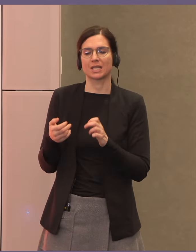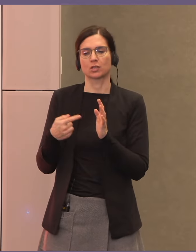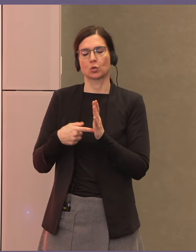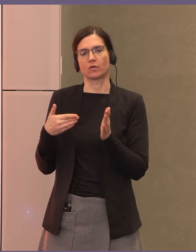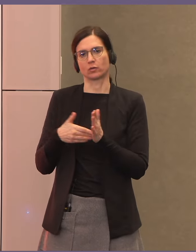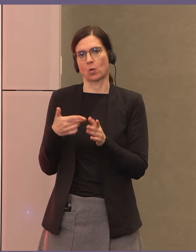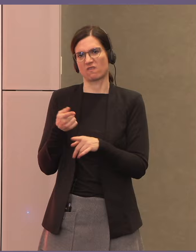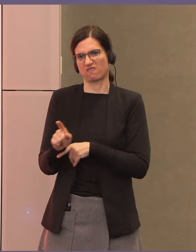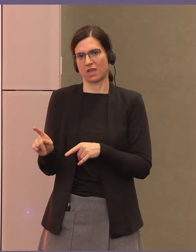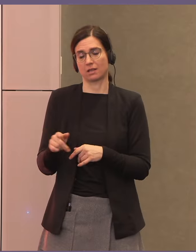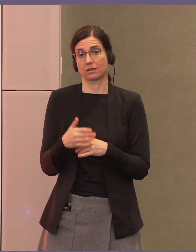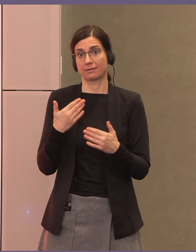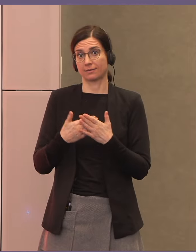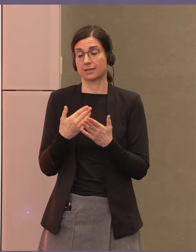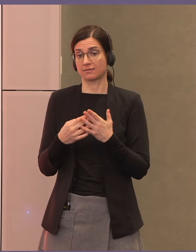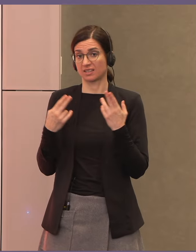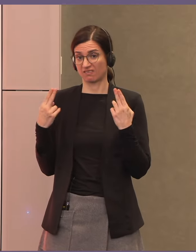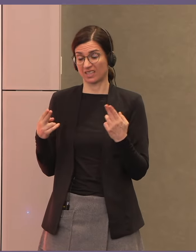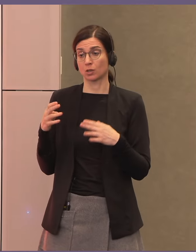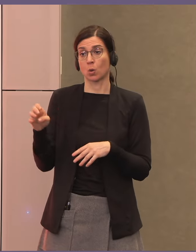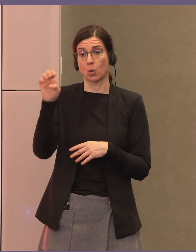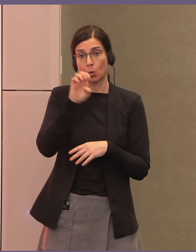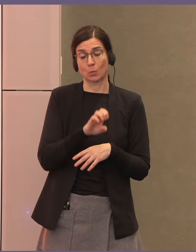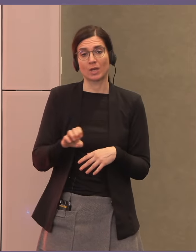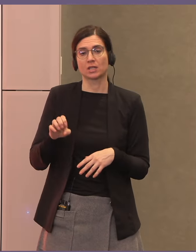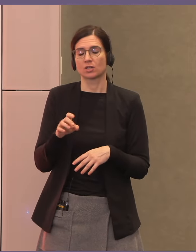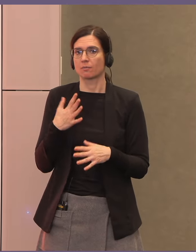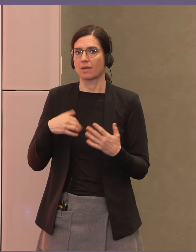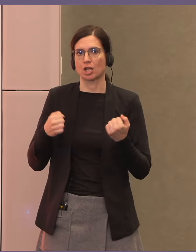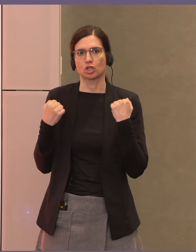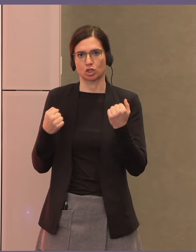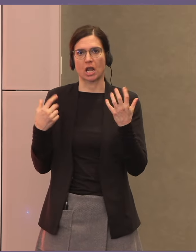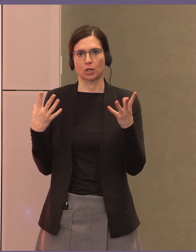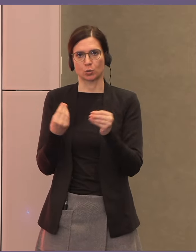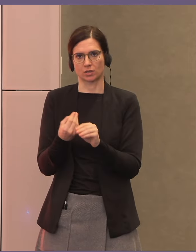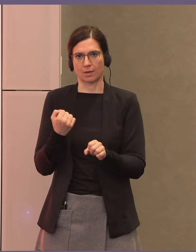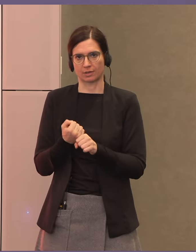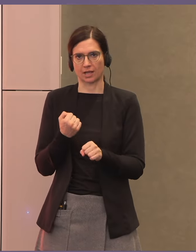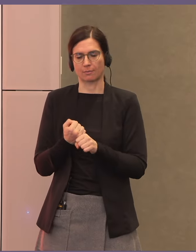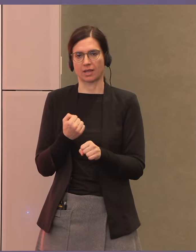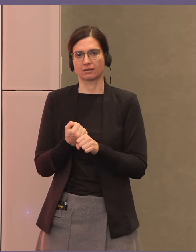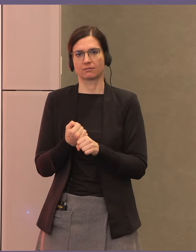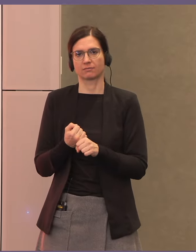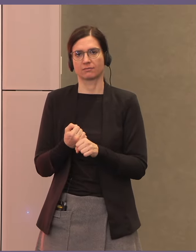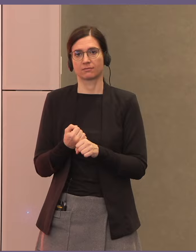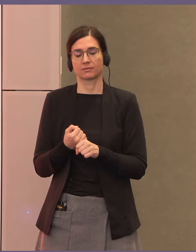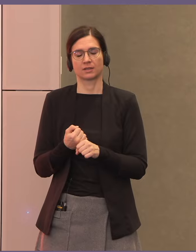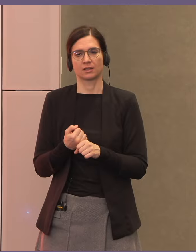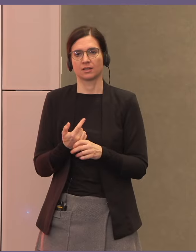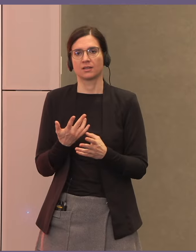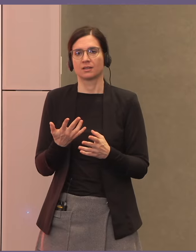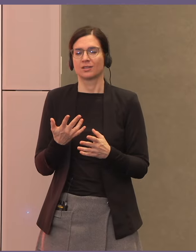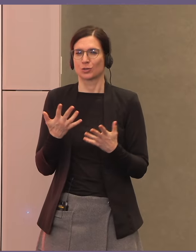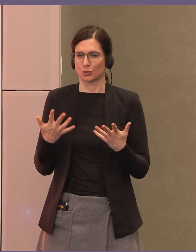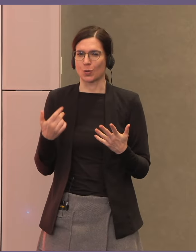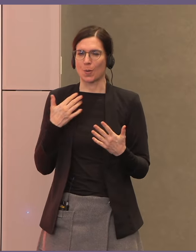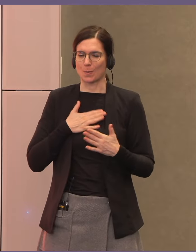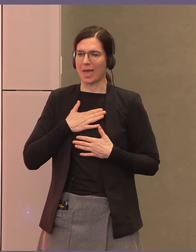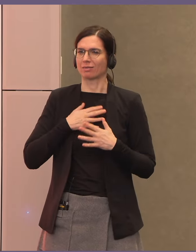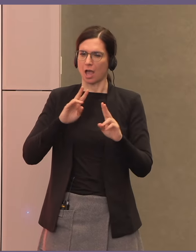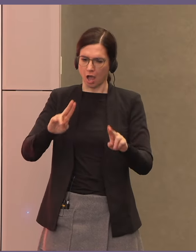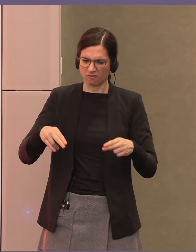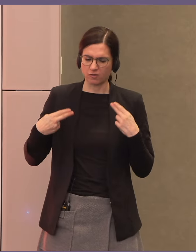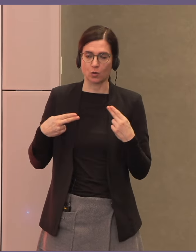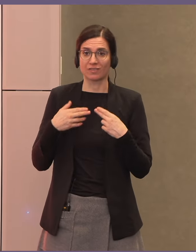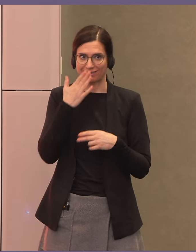deshalb ist natürlich auch so wichtig dass wir da europäisch noch viel viel stärker zusammenarbeiten und das wäre jetzt so in ganz wenigen Worten mein Appell